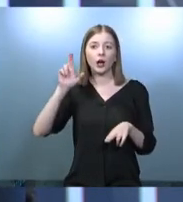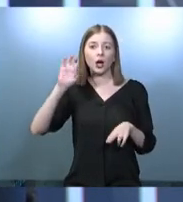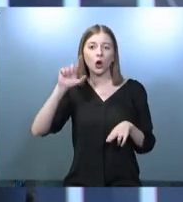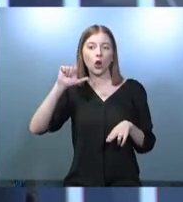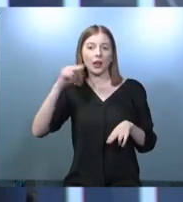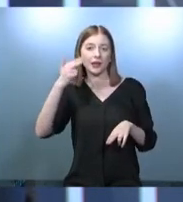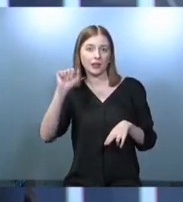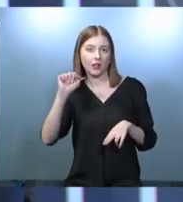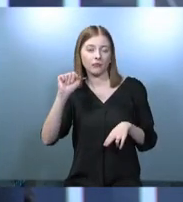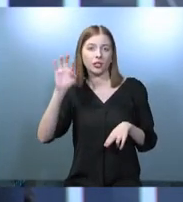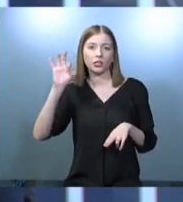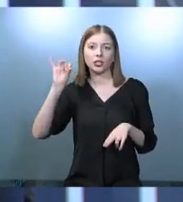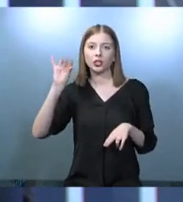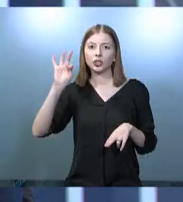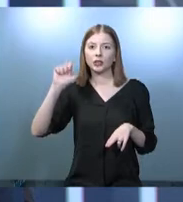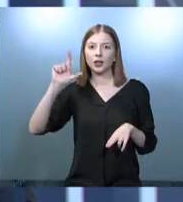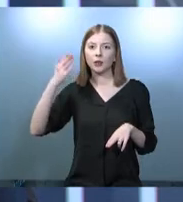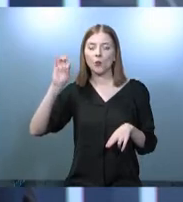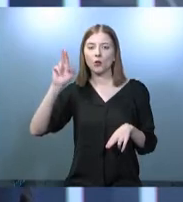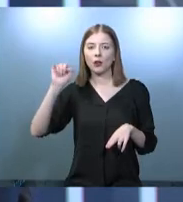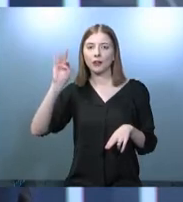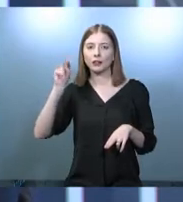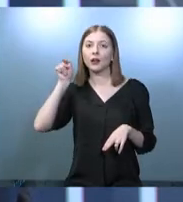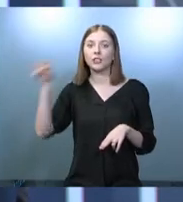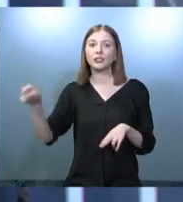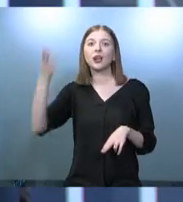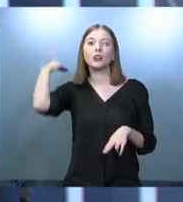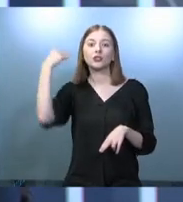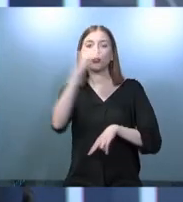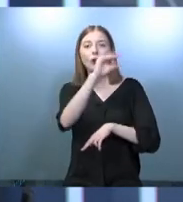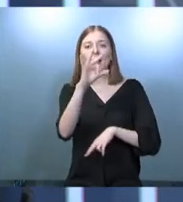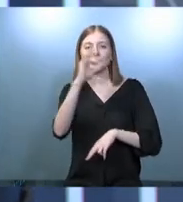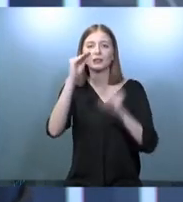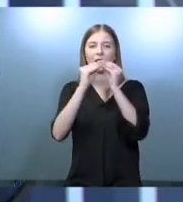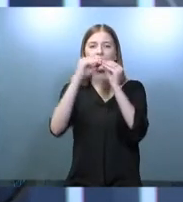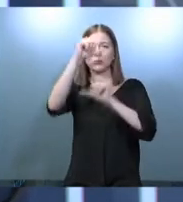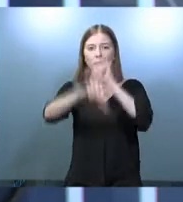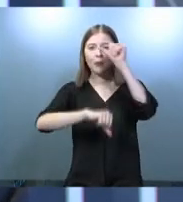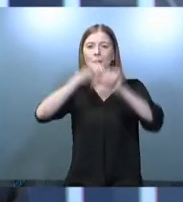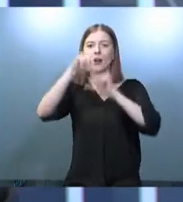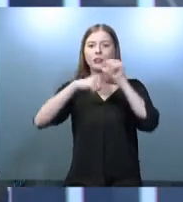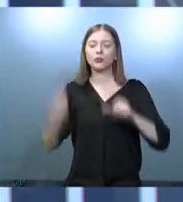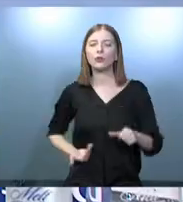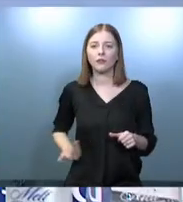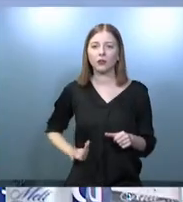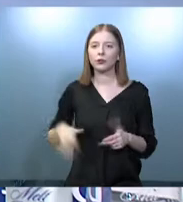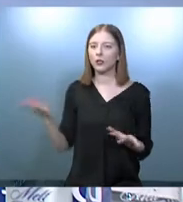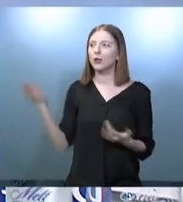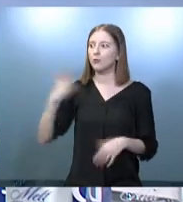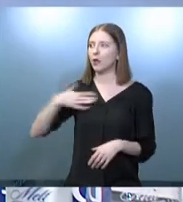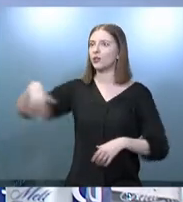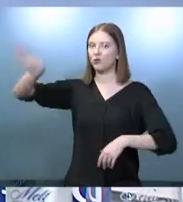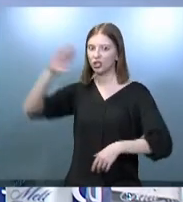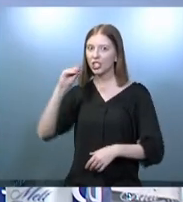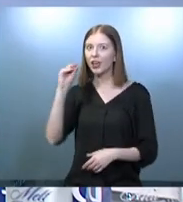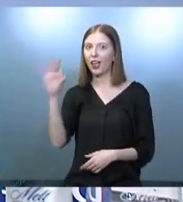Štelmokaitė. Jinai 10 metų gyveno Europos Sąjungoje, dirbo Europos Sąjungos. Europos Sąjungoje mes visi gyvenam, aš turiu pasakyti, jau